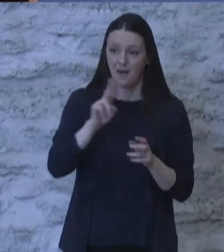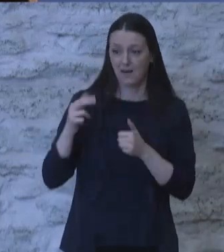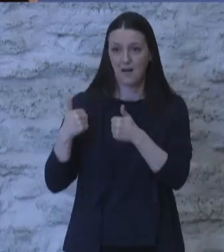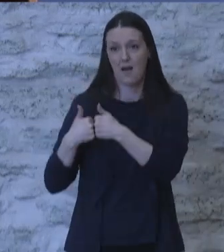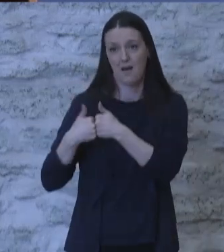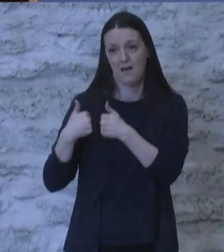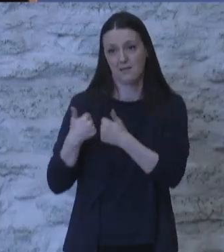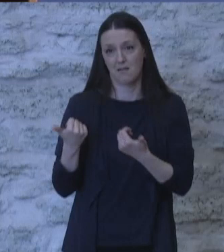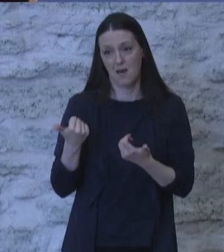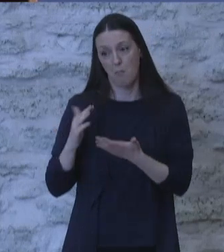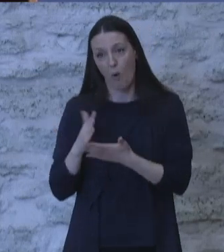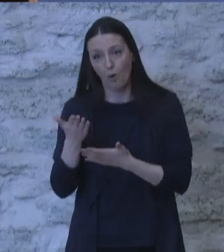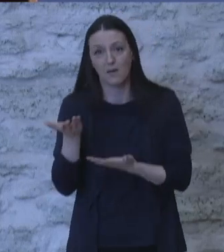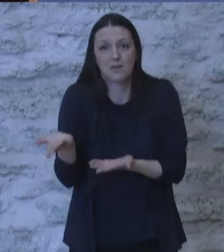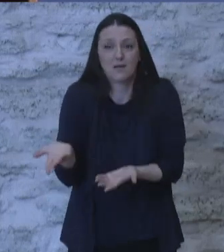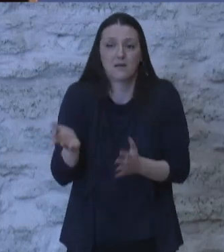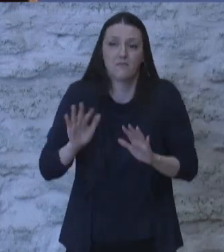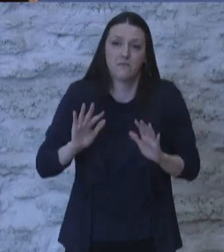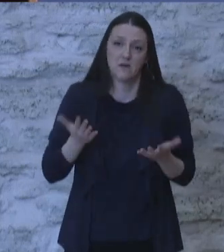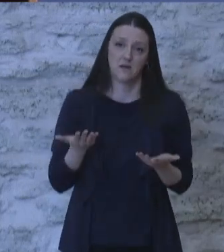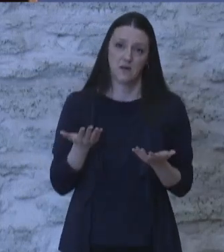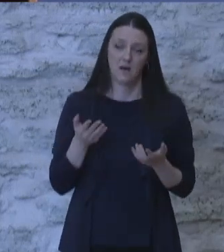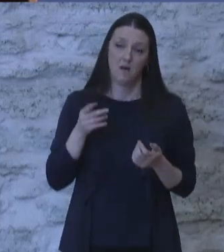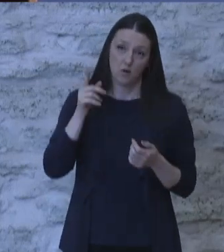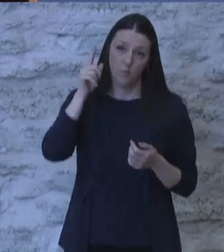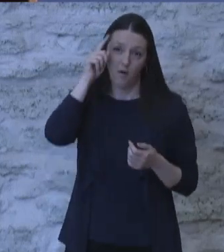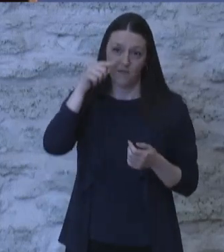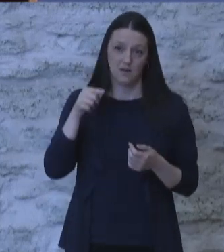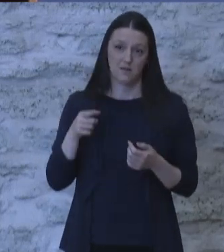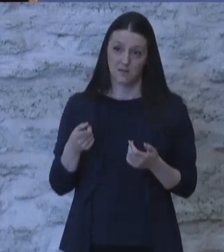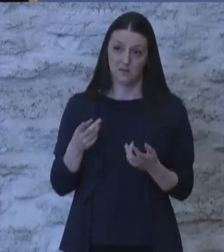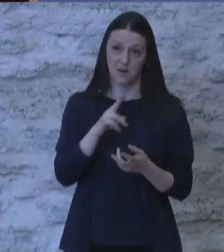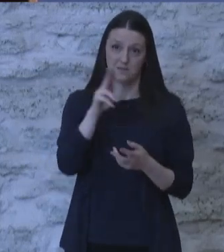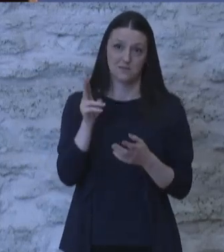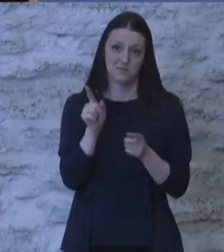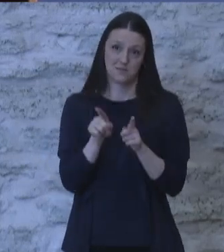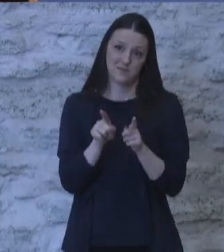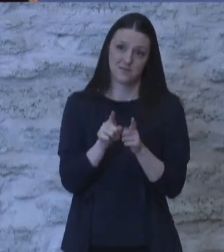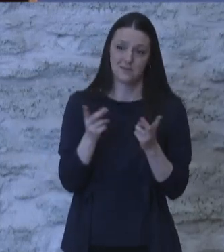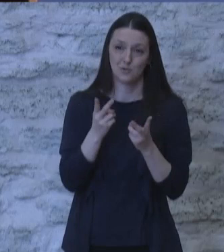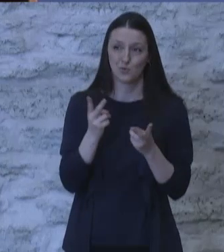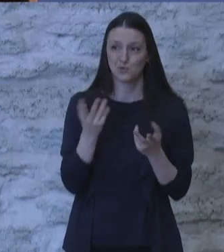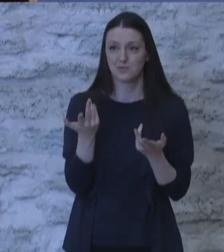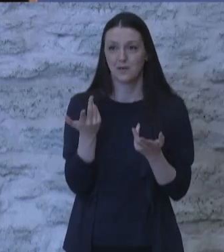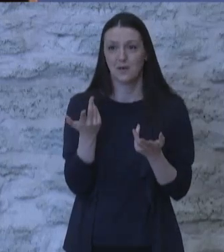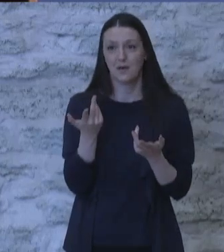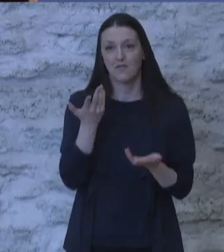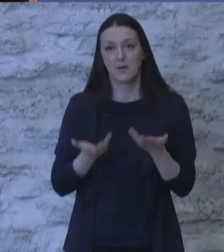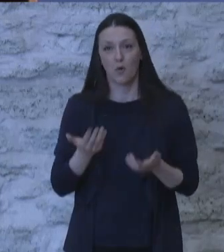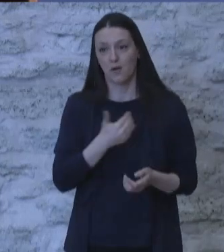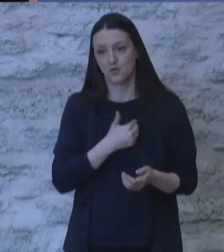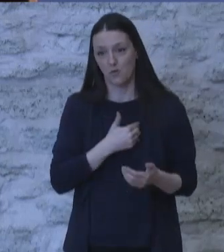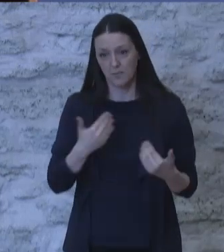Ja kui poliitikutega on tegemistega, see ei ole vare eeldus, et ju siis keegi, kes soovib tänast